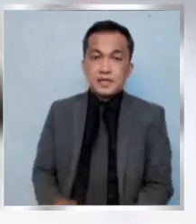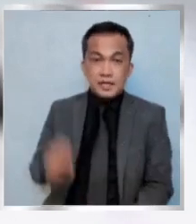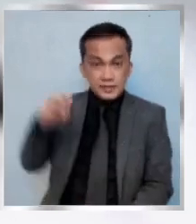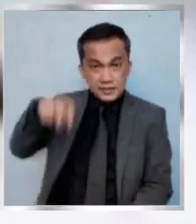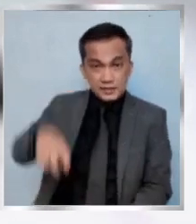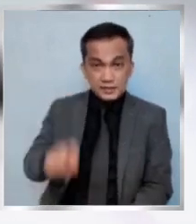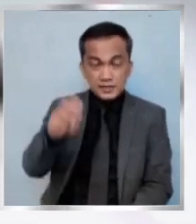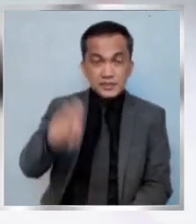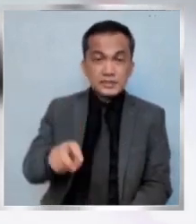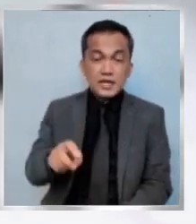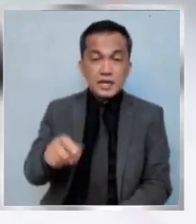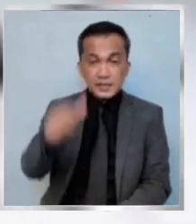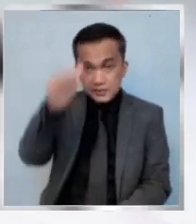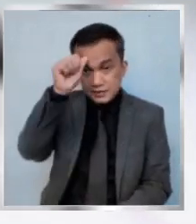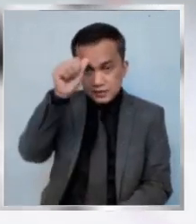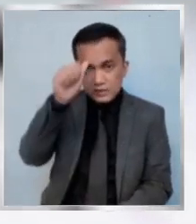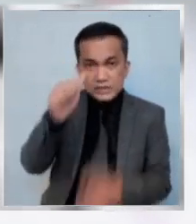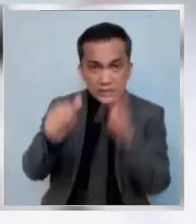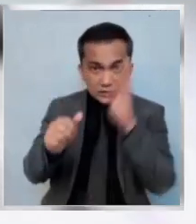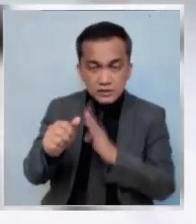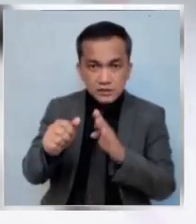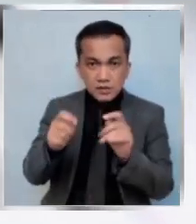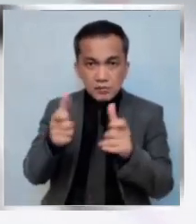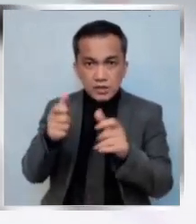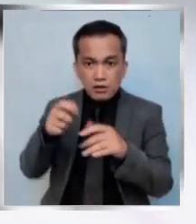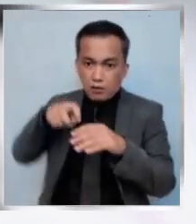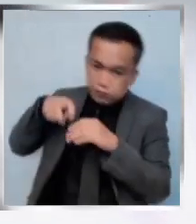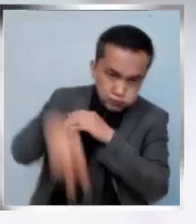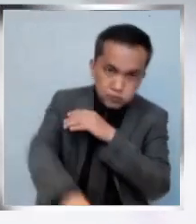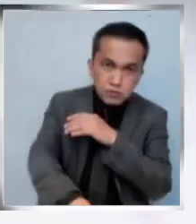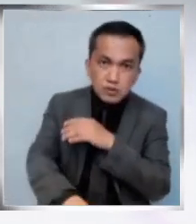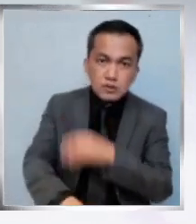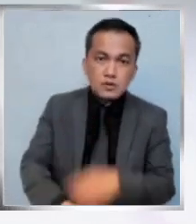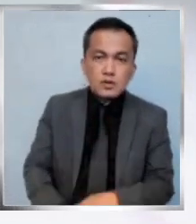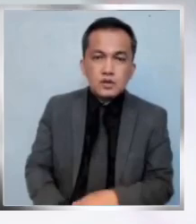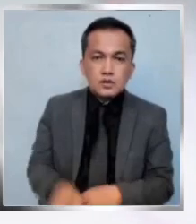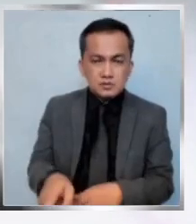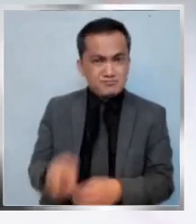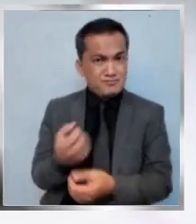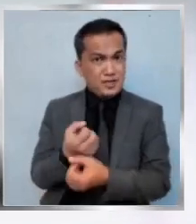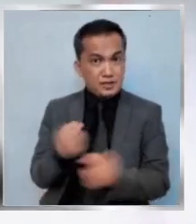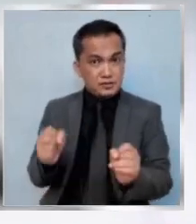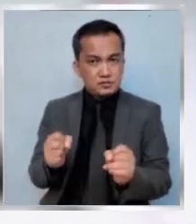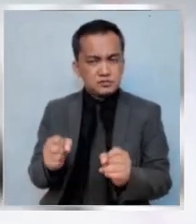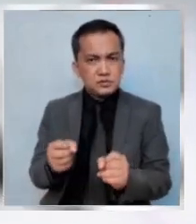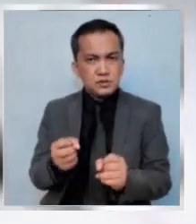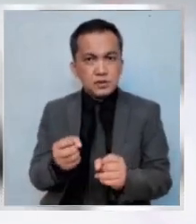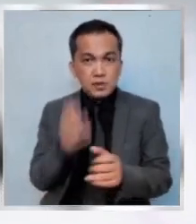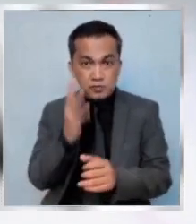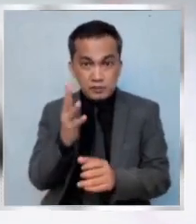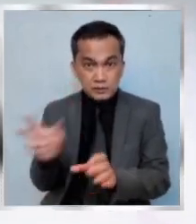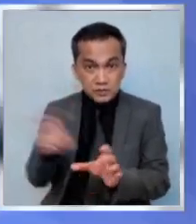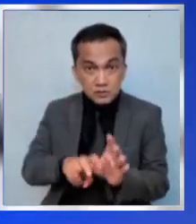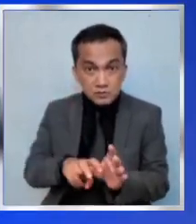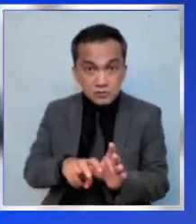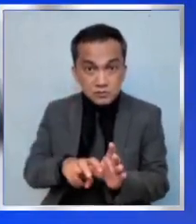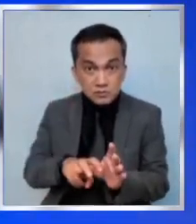India nag-malfunction at biglang bumulusok sa lupa. Nakaligtas kaya ang halos 50 sakay?